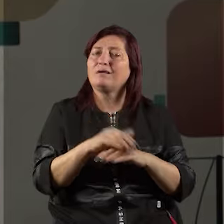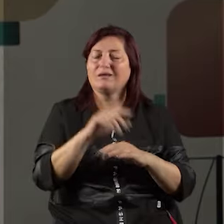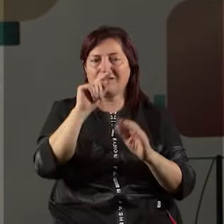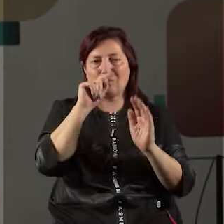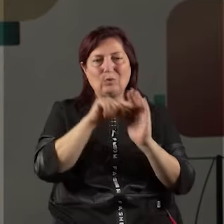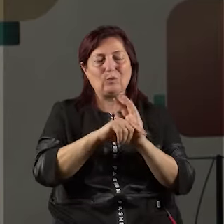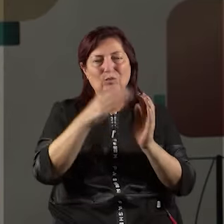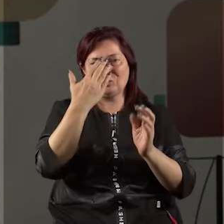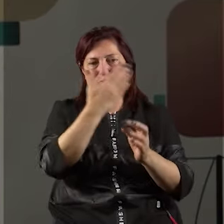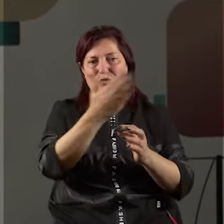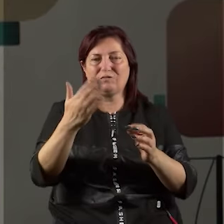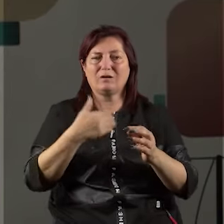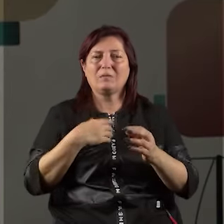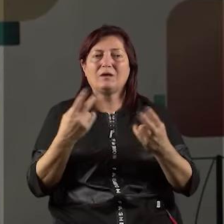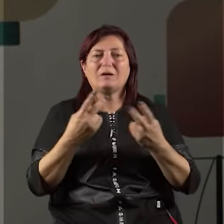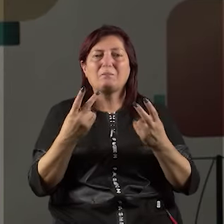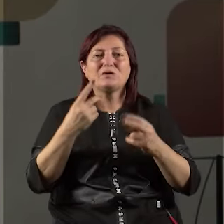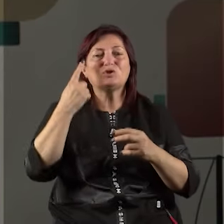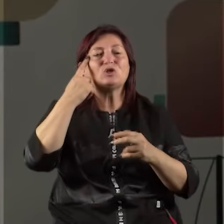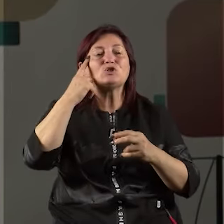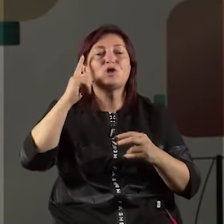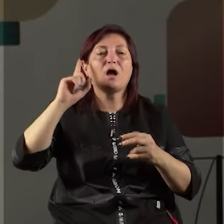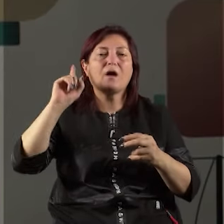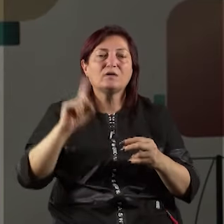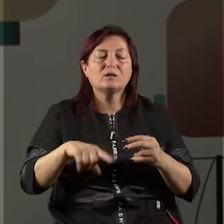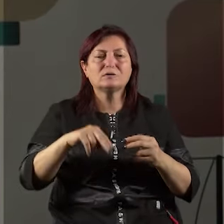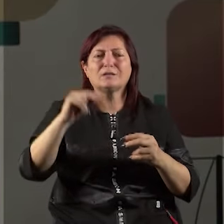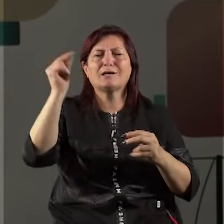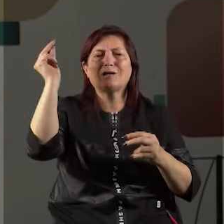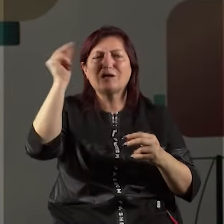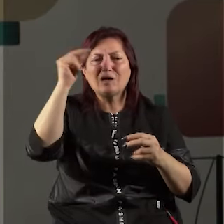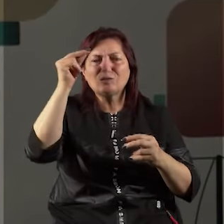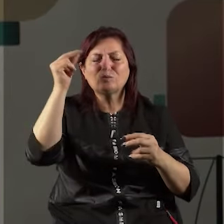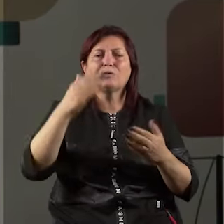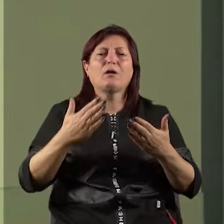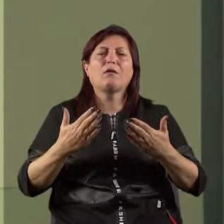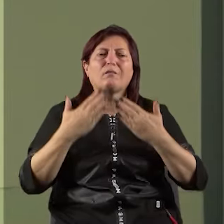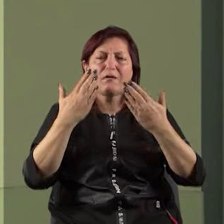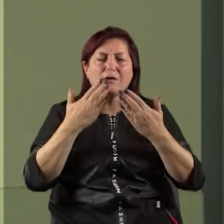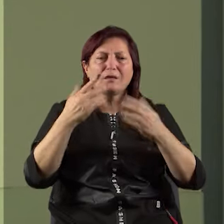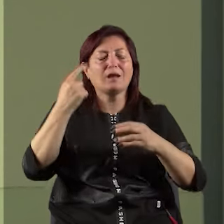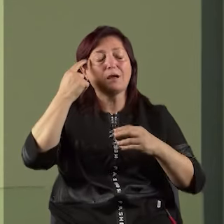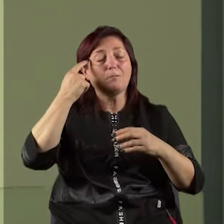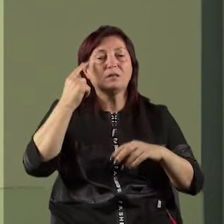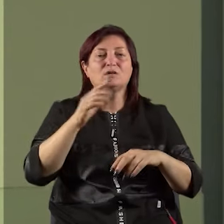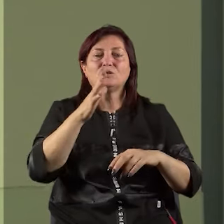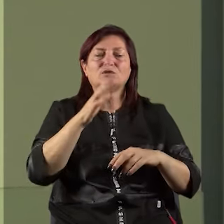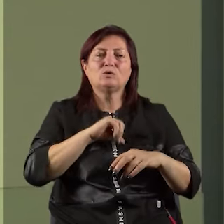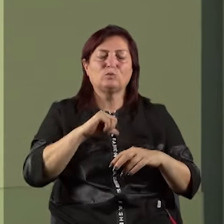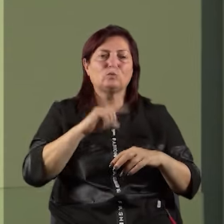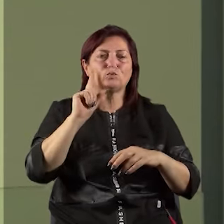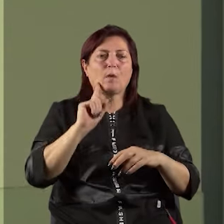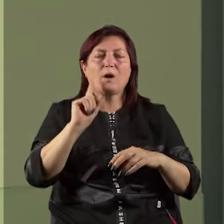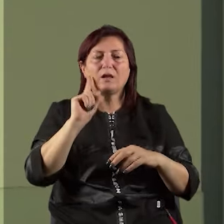է, մենք պիտի բղենք ճանաչողության, կրթության, կարդան, իմանան ժամանակակից